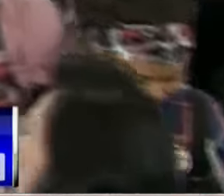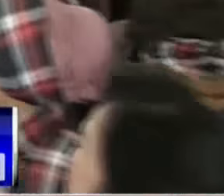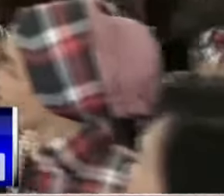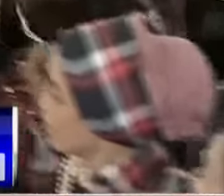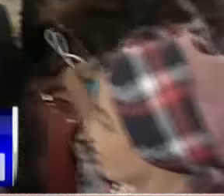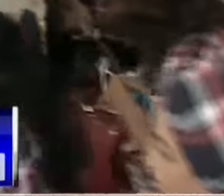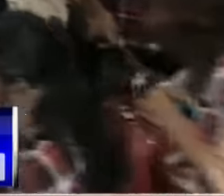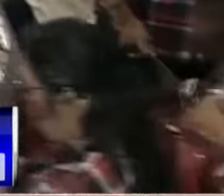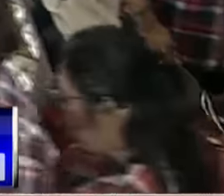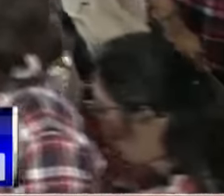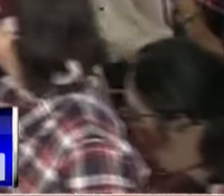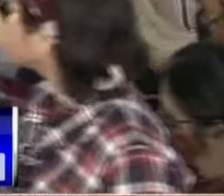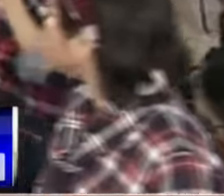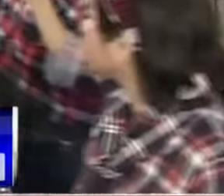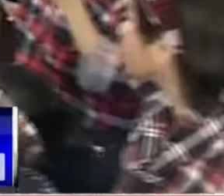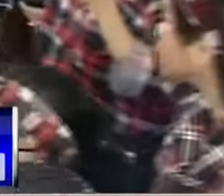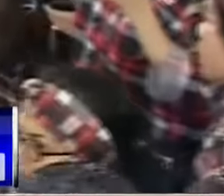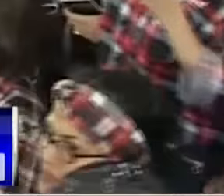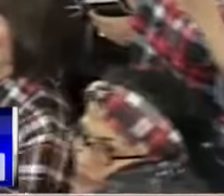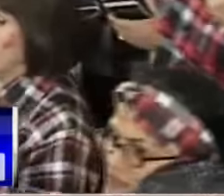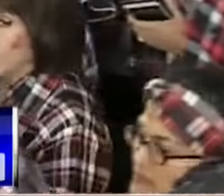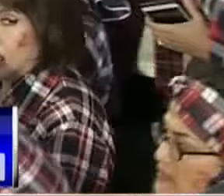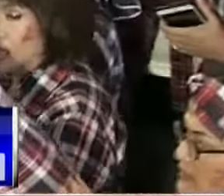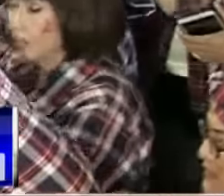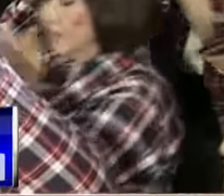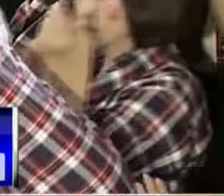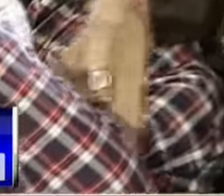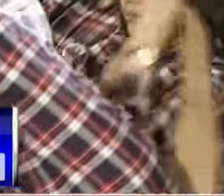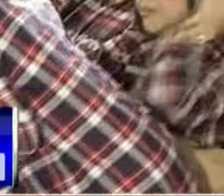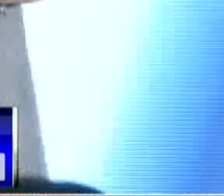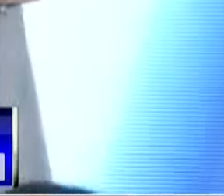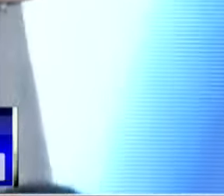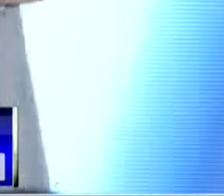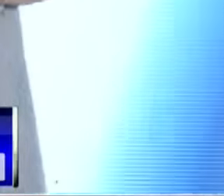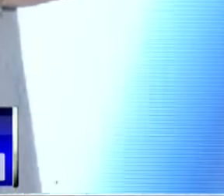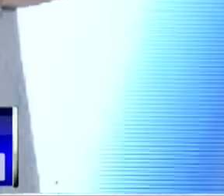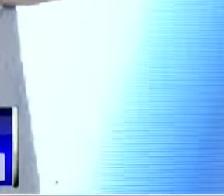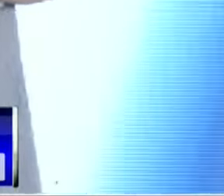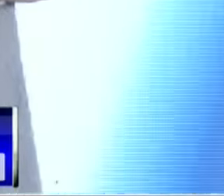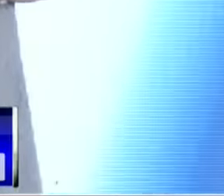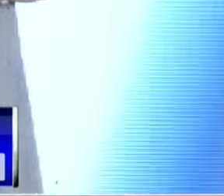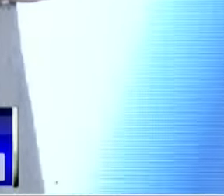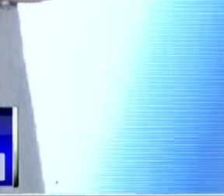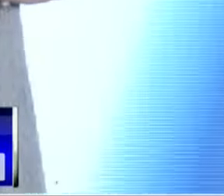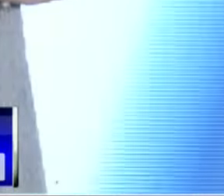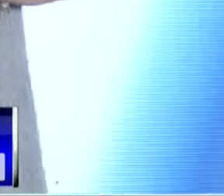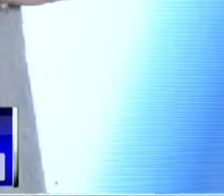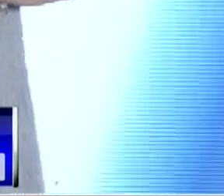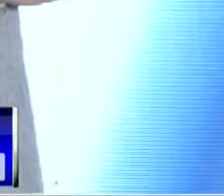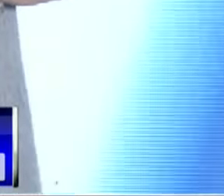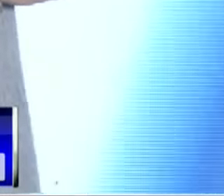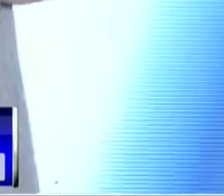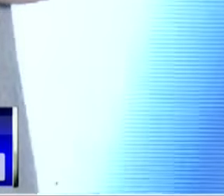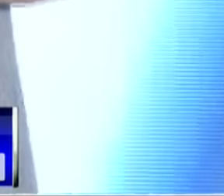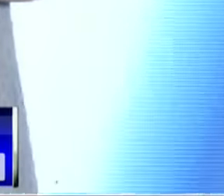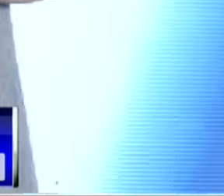Kita dukung kampanye damai. Terima kasih. Oke, dari sini ada siapa? Nomor dua. Mbak Purnama Sitompul, silakan. Oke. Okay. 30